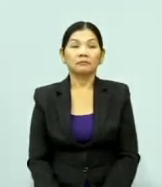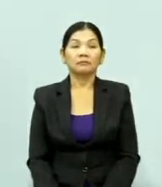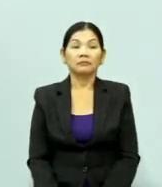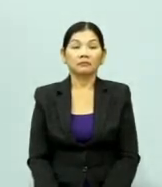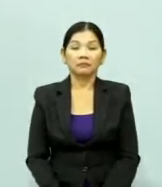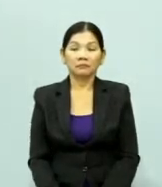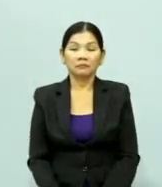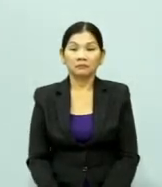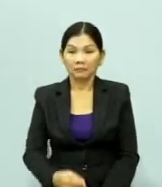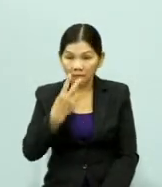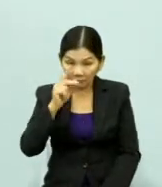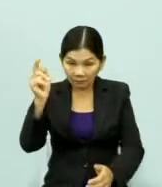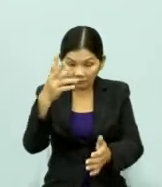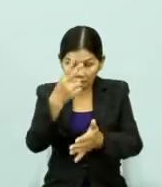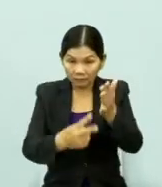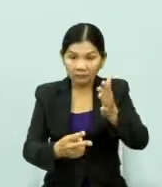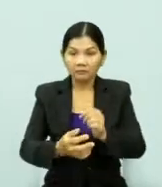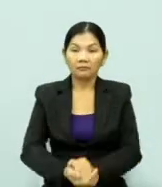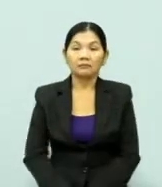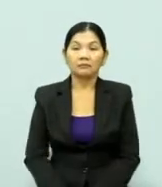Chà, con khăn rút ở vấy khá con.